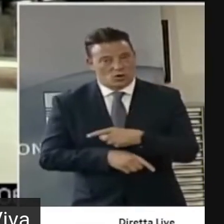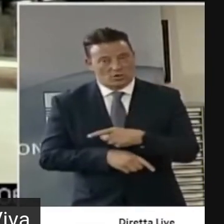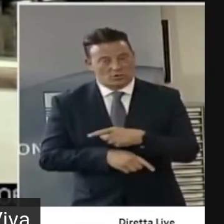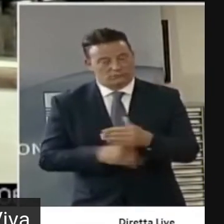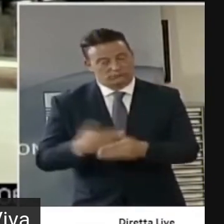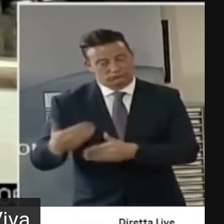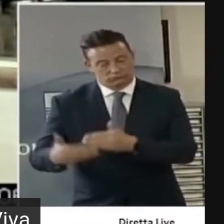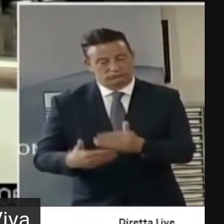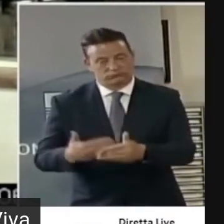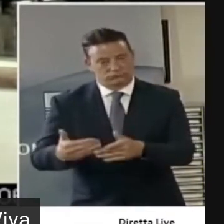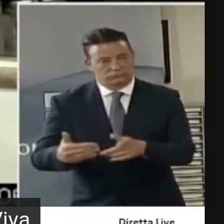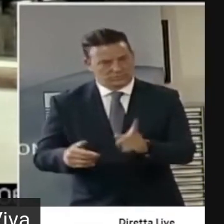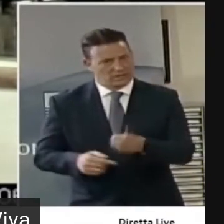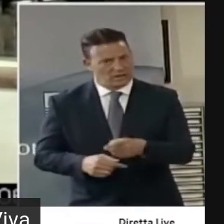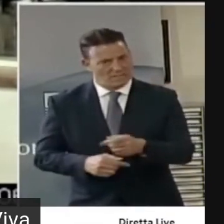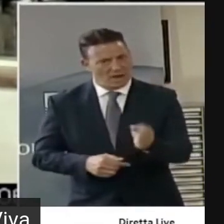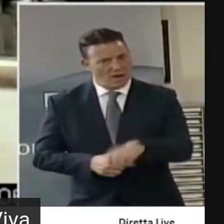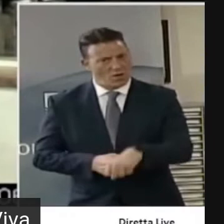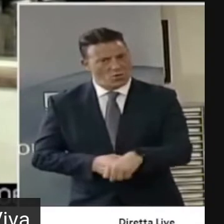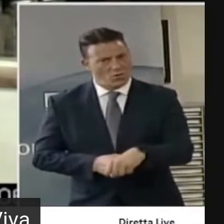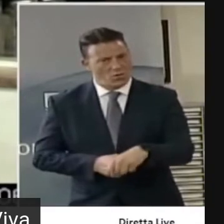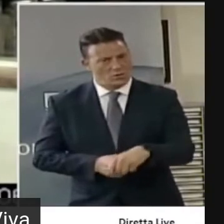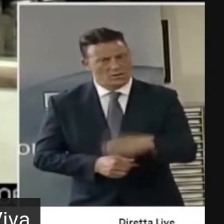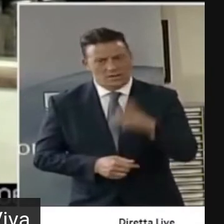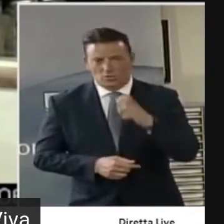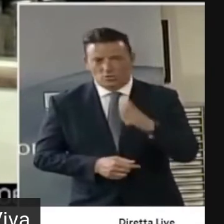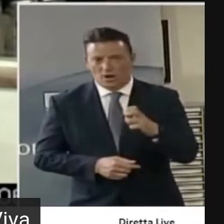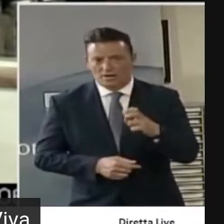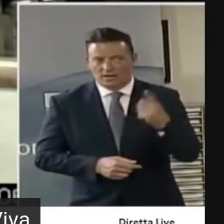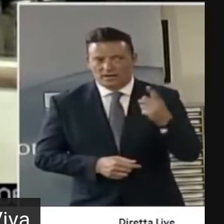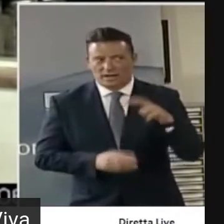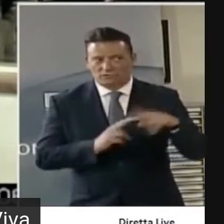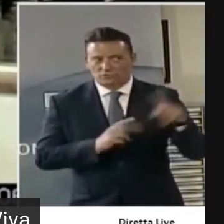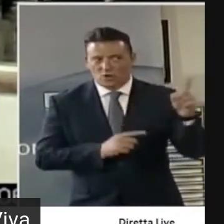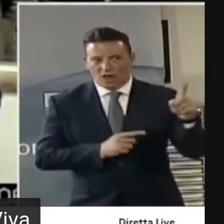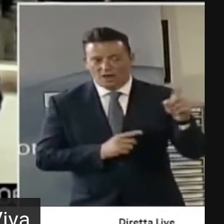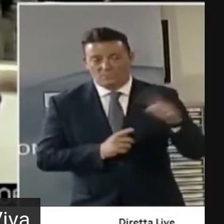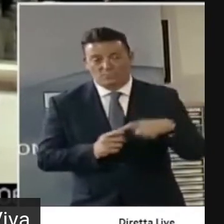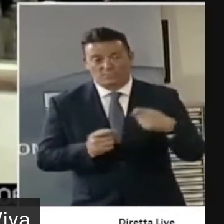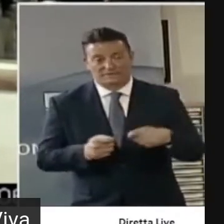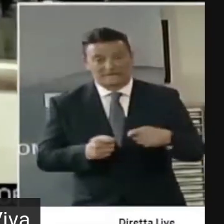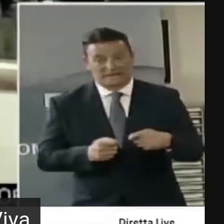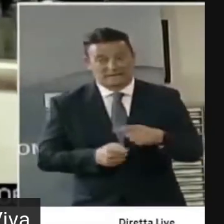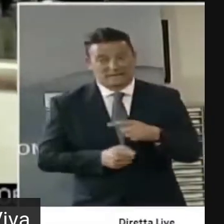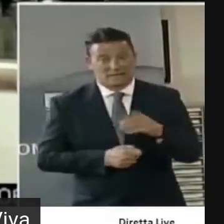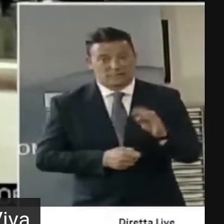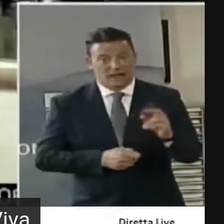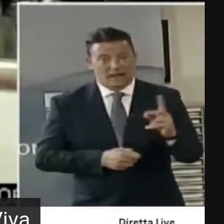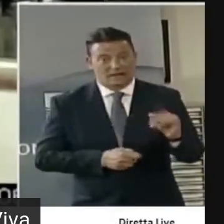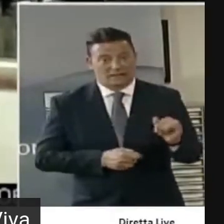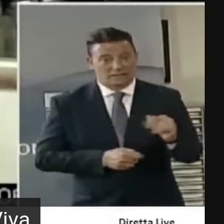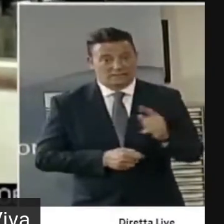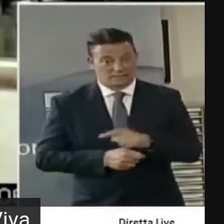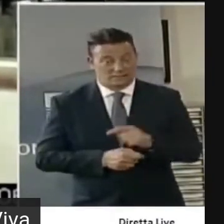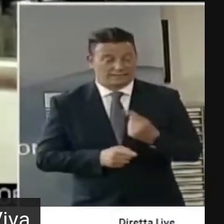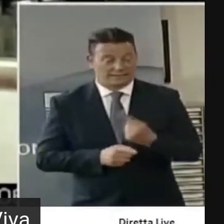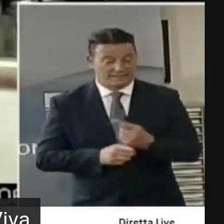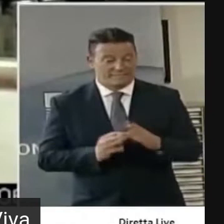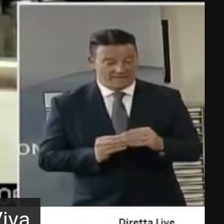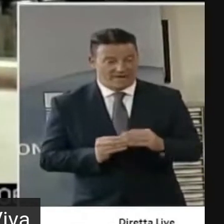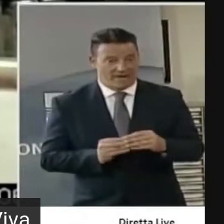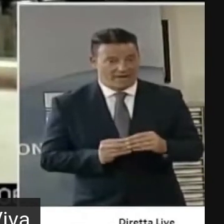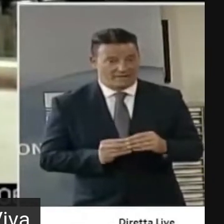facendo e farà in relazione al governo nazionale, e il presidente soprattutto dovrà